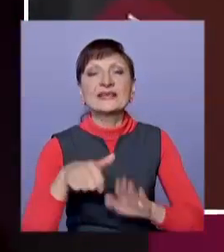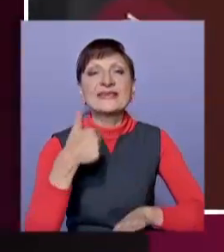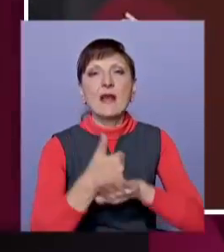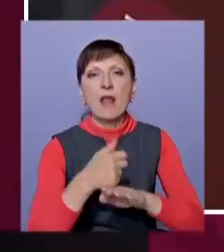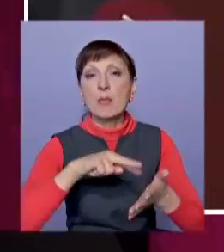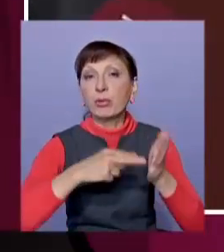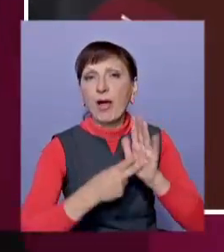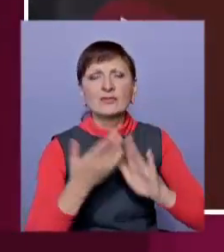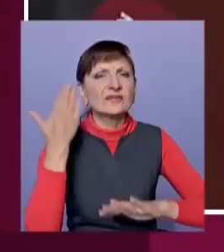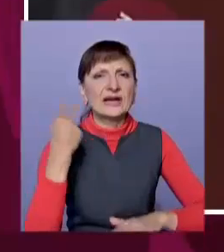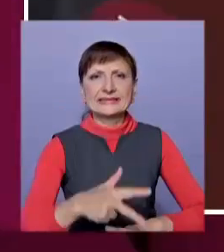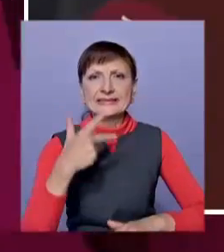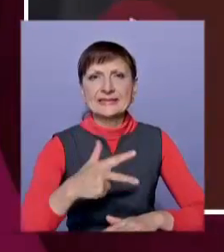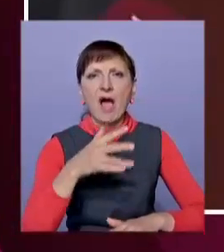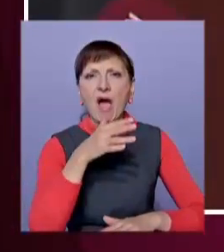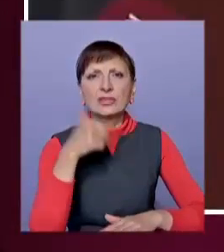планах еще в 30-е годы.